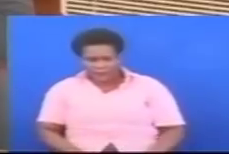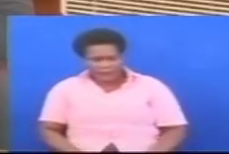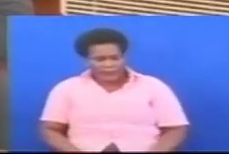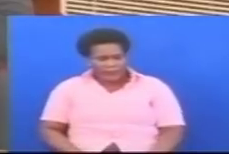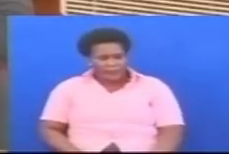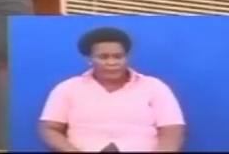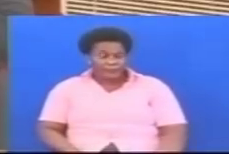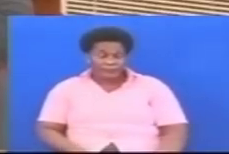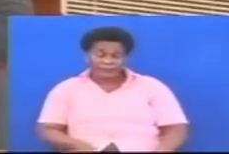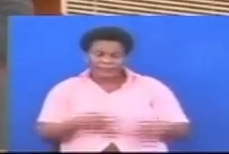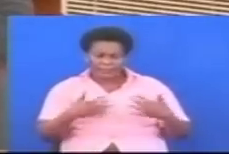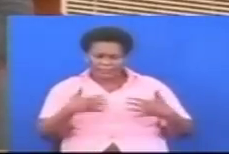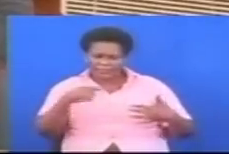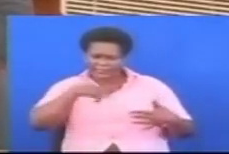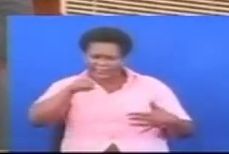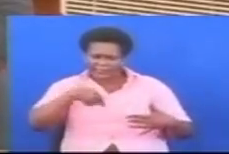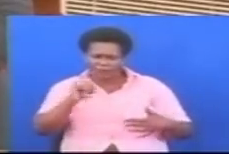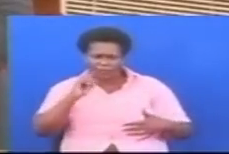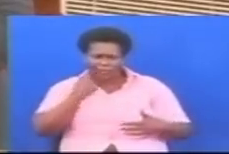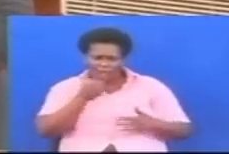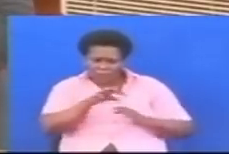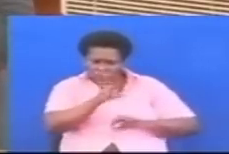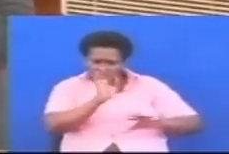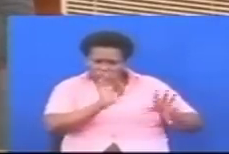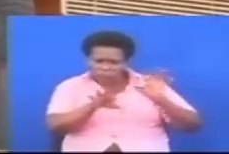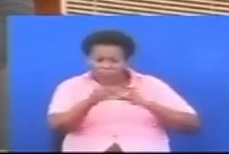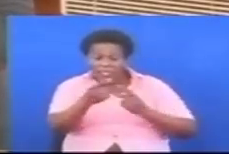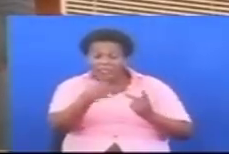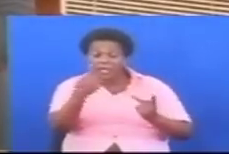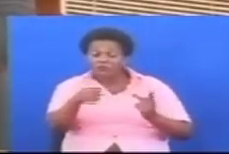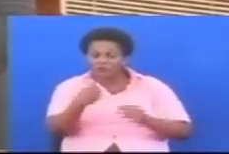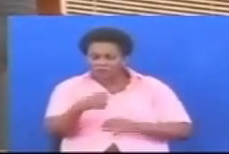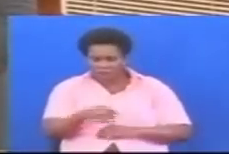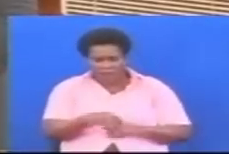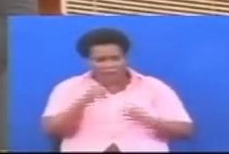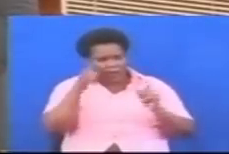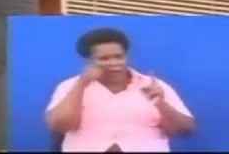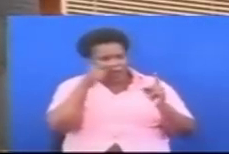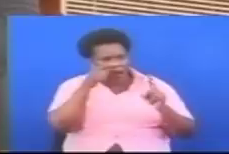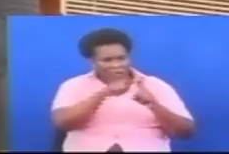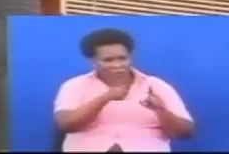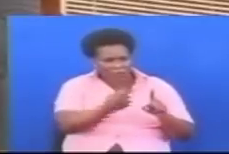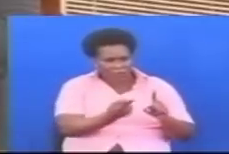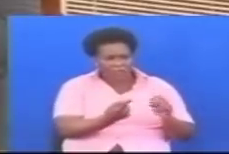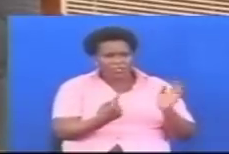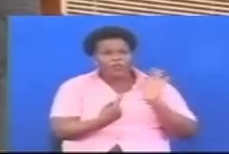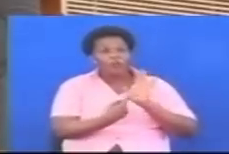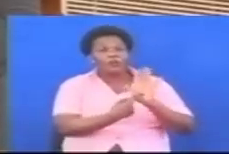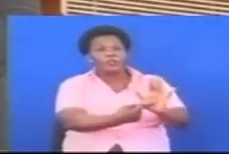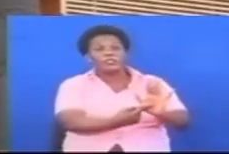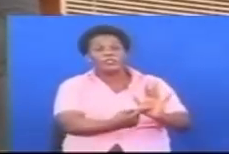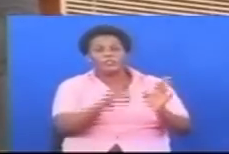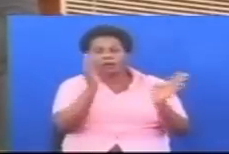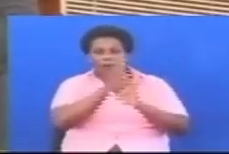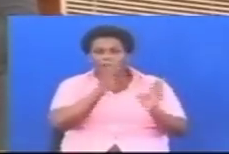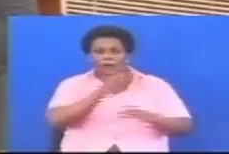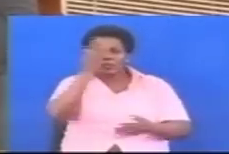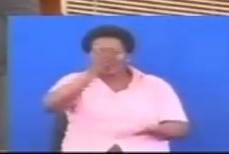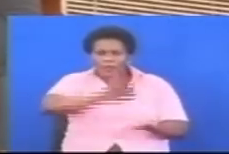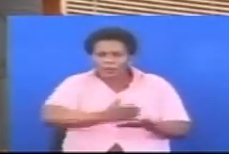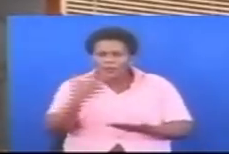Hivyo imetulazimu kuchambua takwimu hizo kama ifuatavyo ili kuonyesha hali halisi ya upatikanaji wa maji kwa maeneo ya